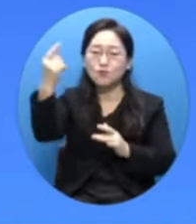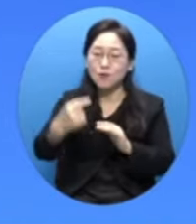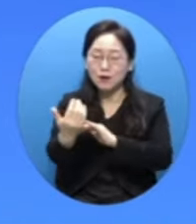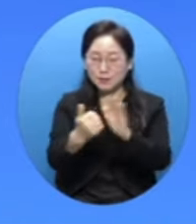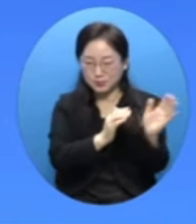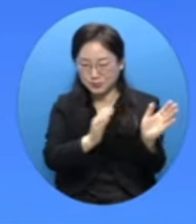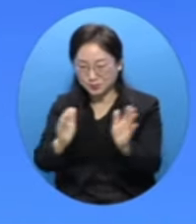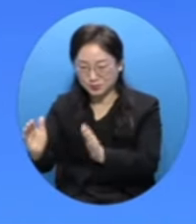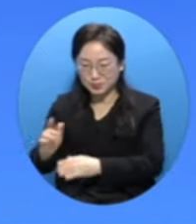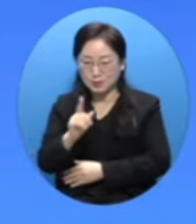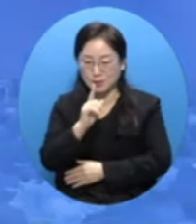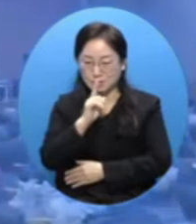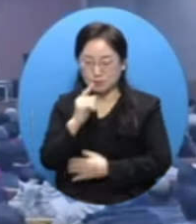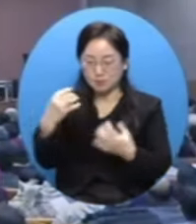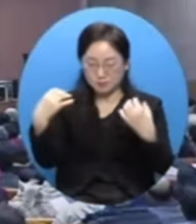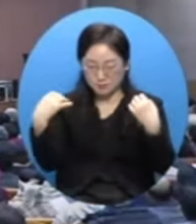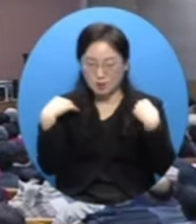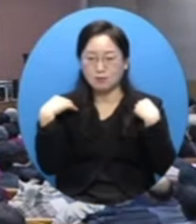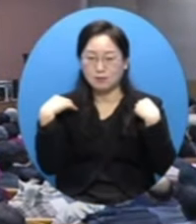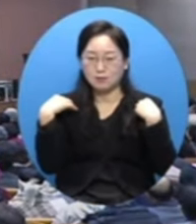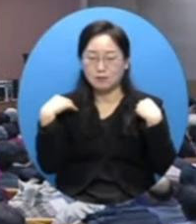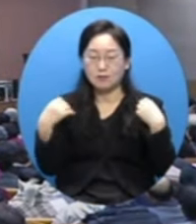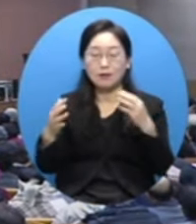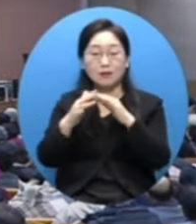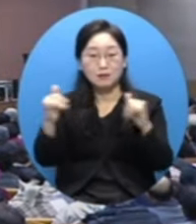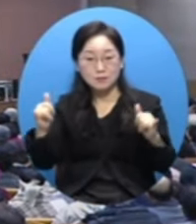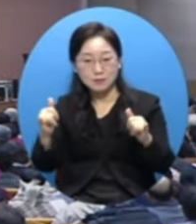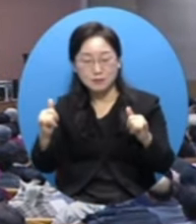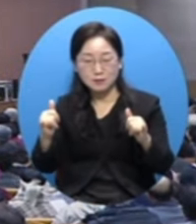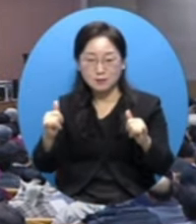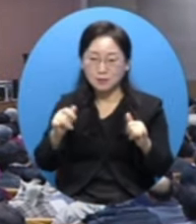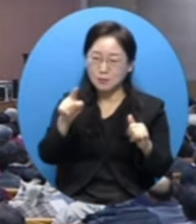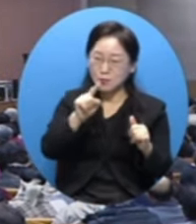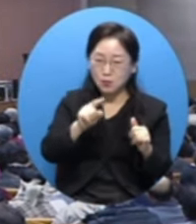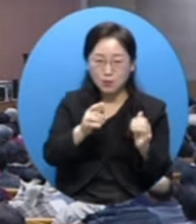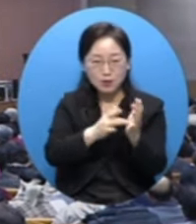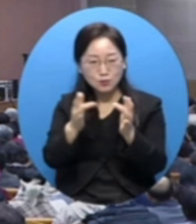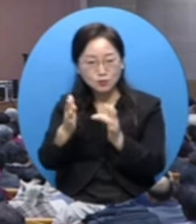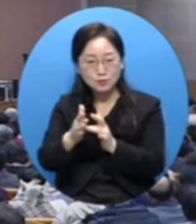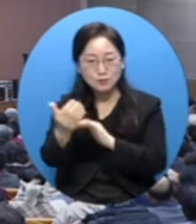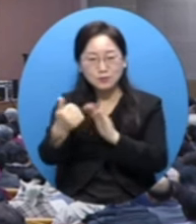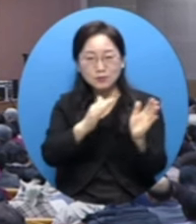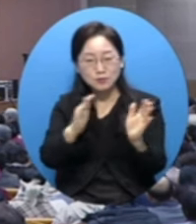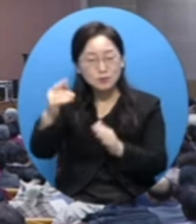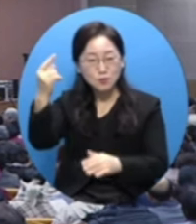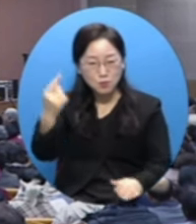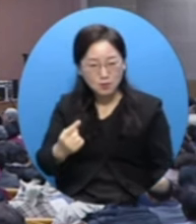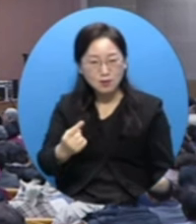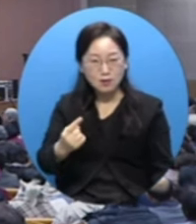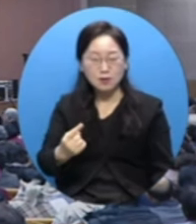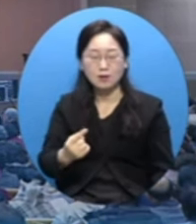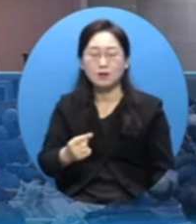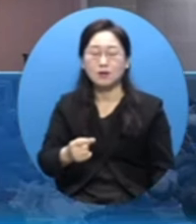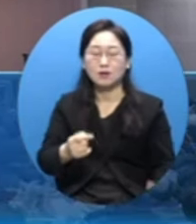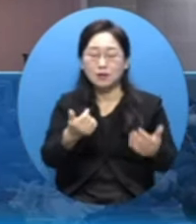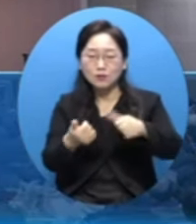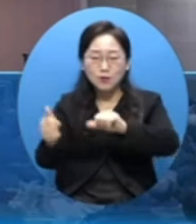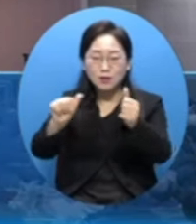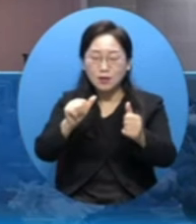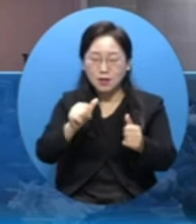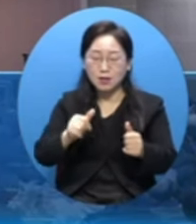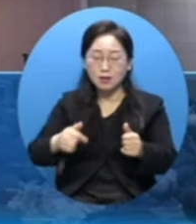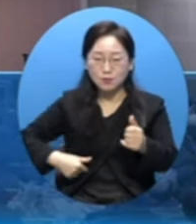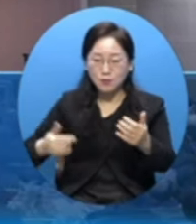묵묵히 감당했습니다. 그런 사람들이 예수님 맞이할 준비하기 위해서 회개의 침례를 베풉니다. 1장 5절에 온